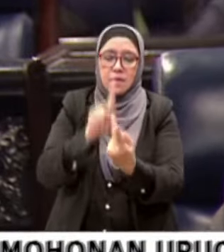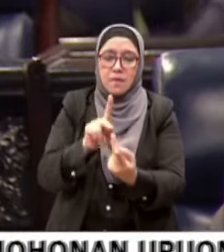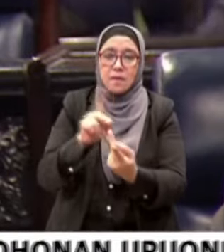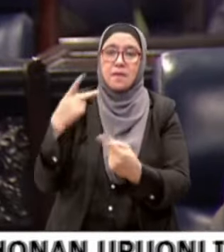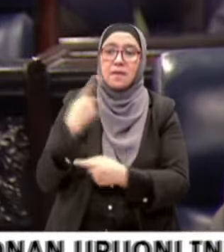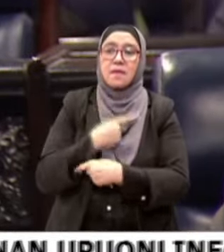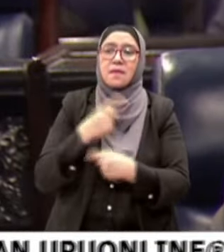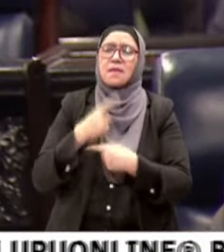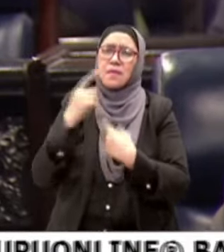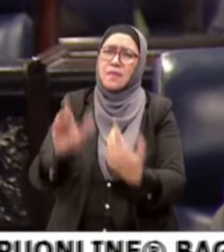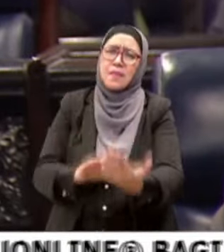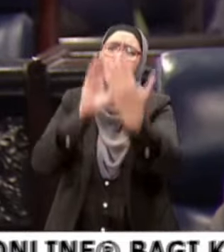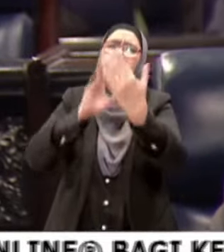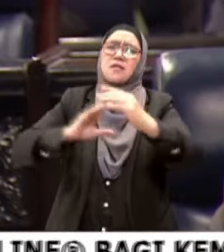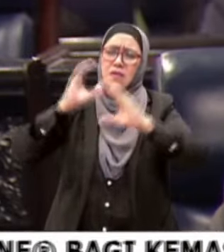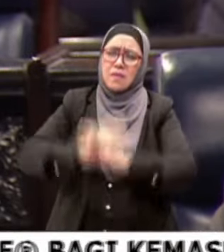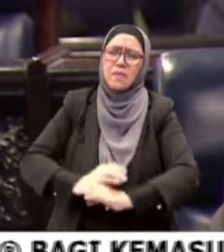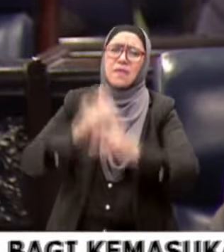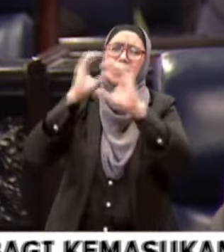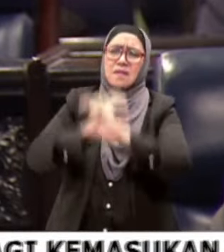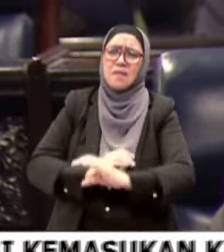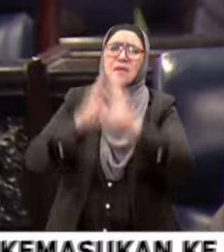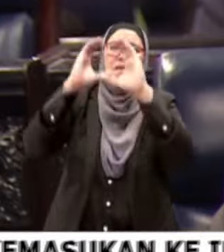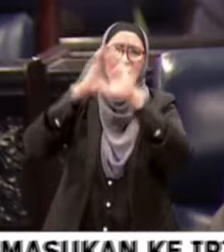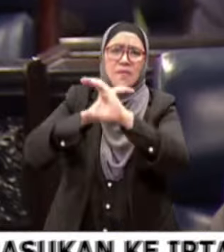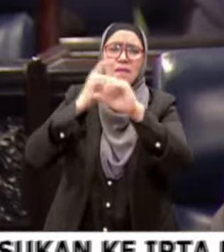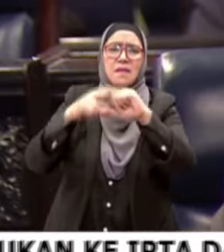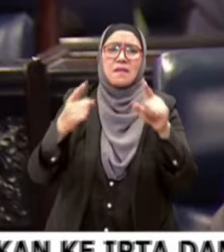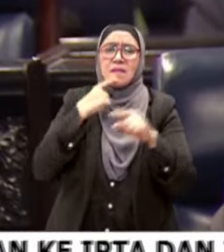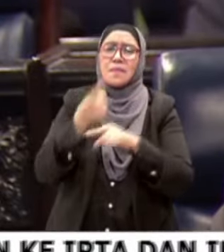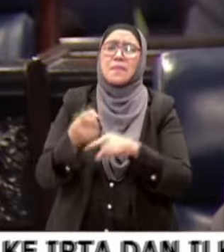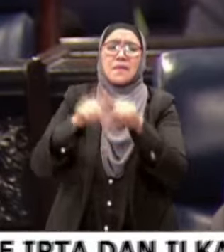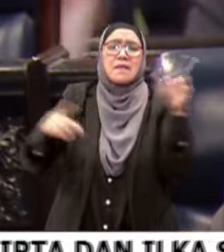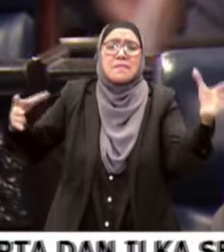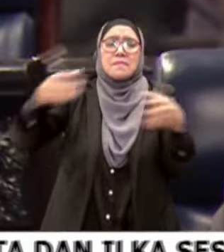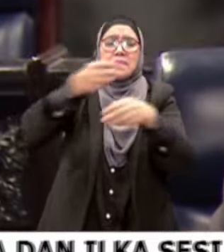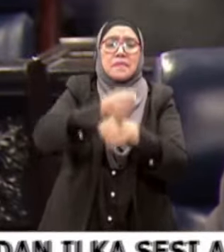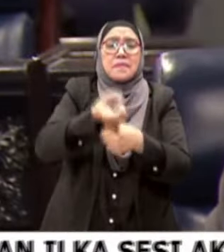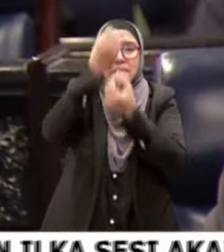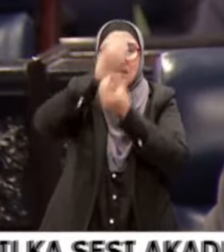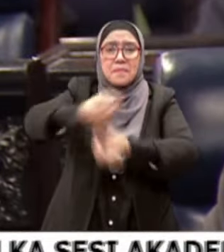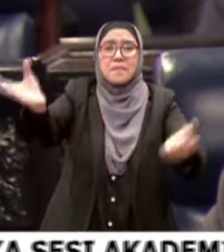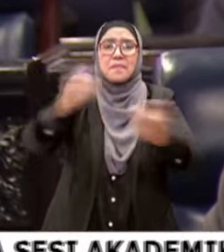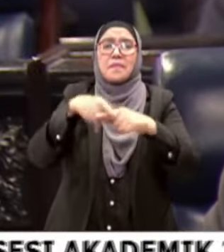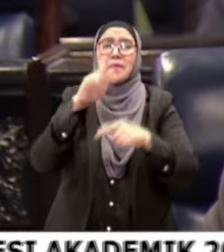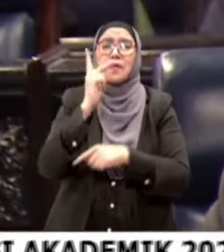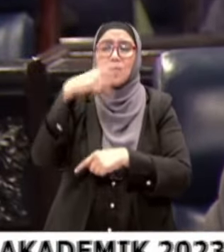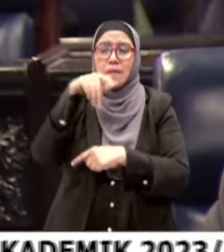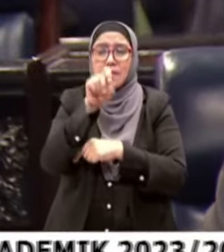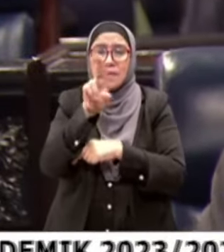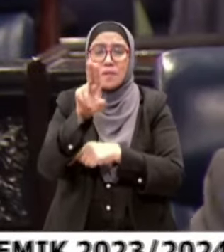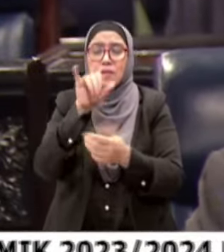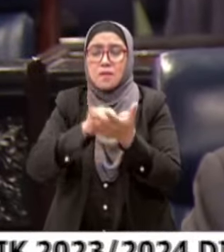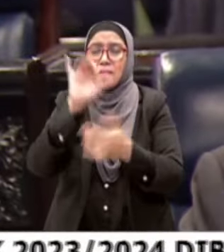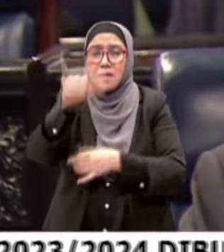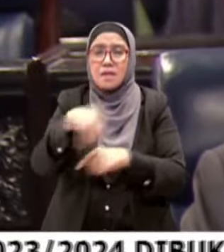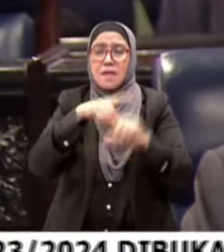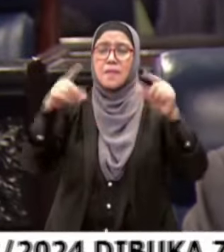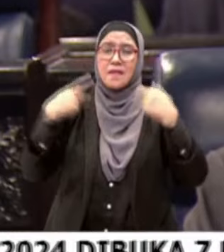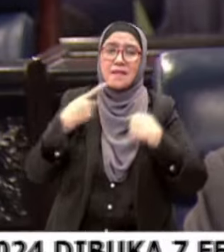berbagai cabairan yang diulaskan oleh tetapi kita juga dalam satu suasana dan